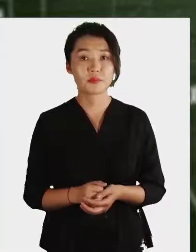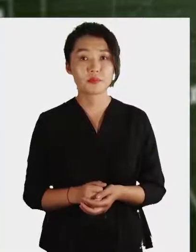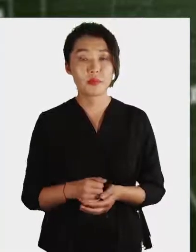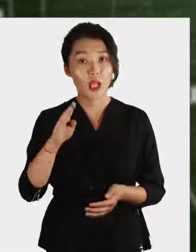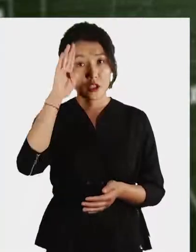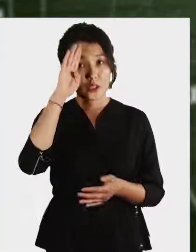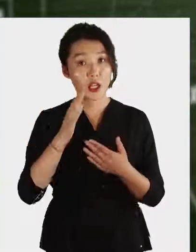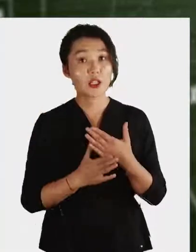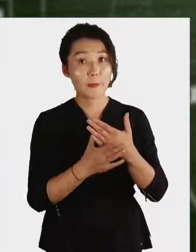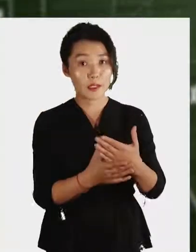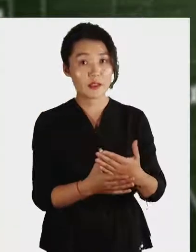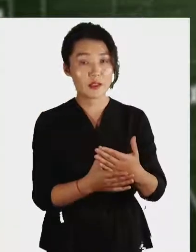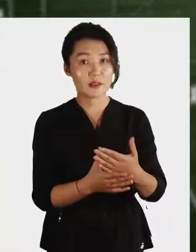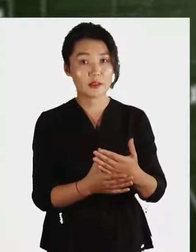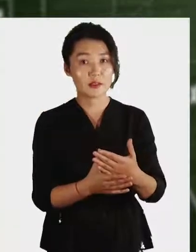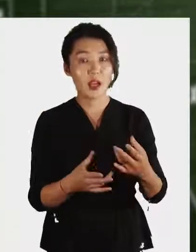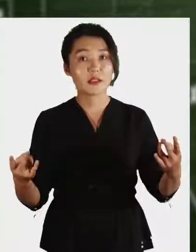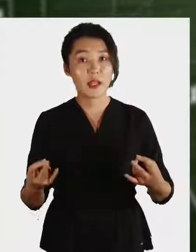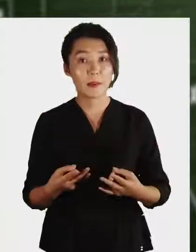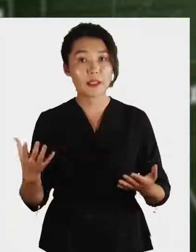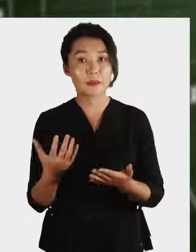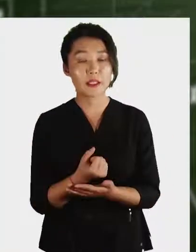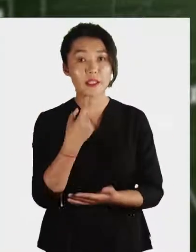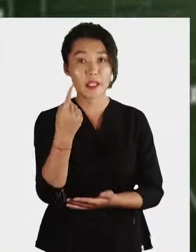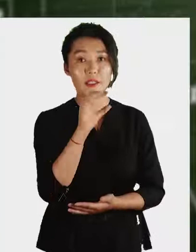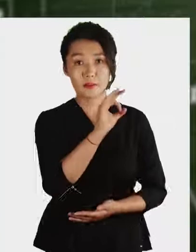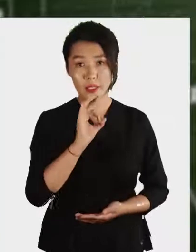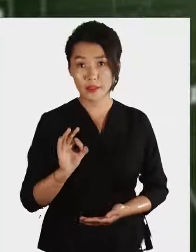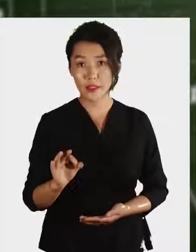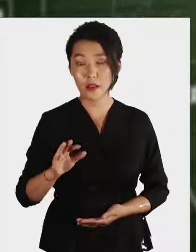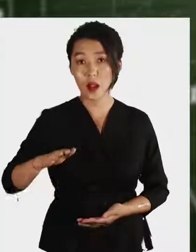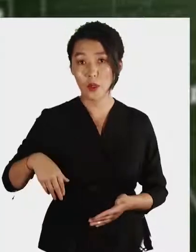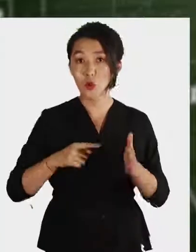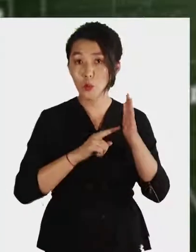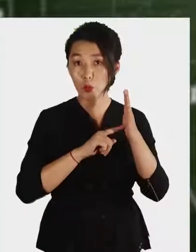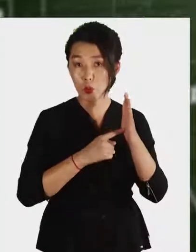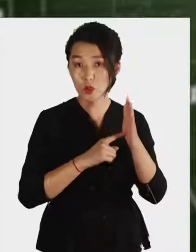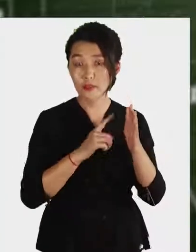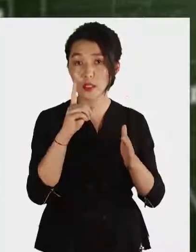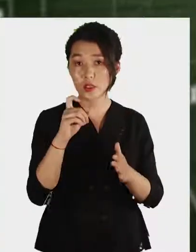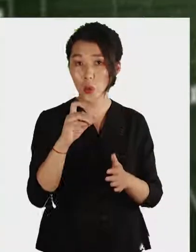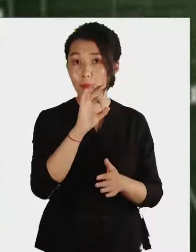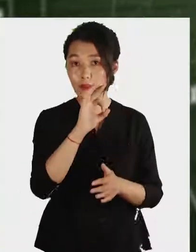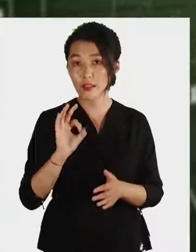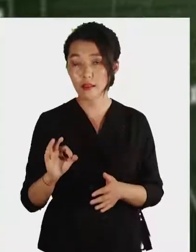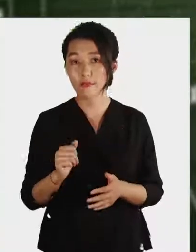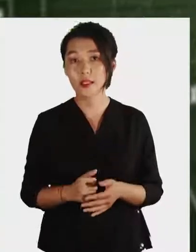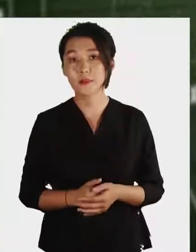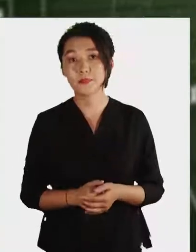Знайка нам подсказывает. Необходимо найти 1%, а потом умножить на 100%.